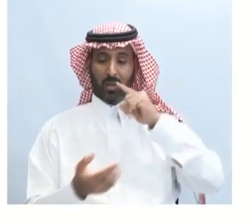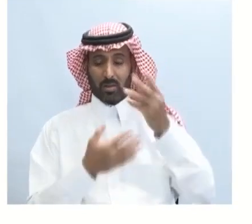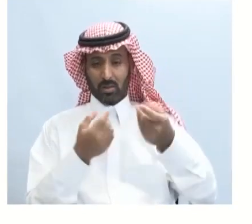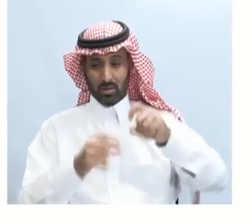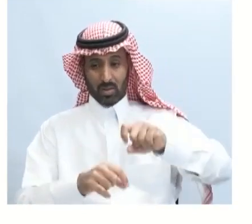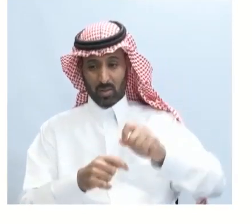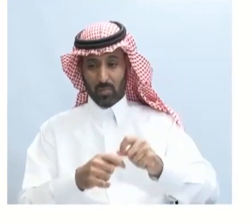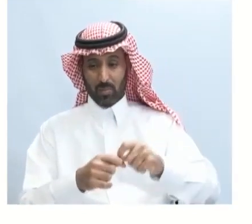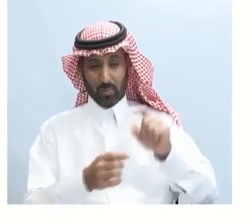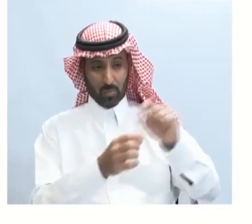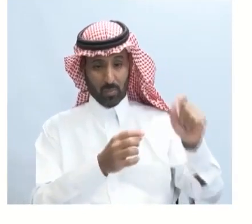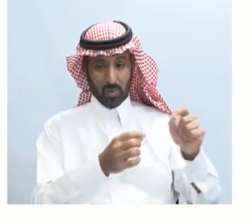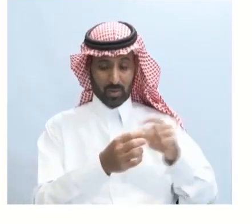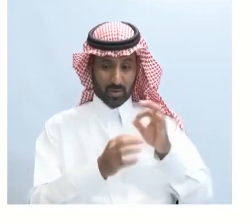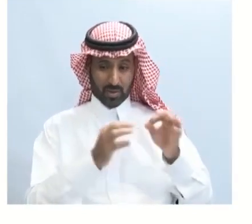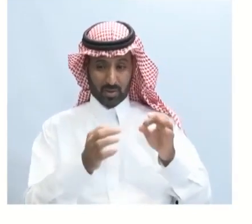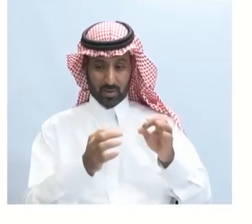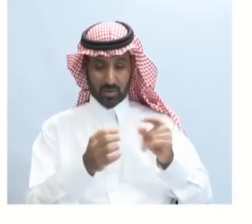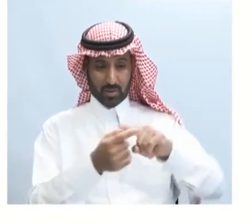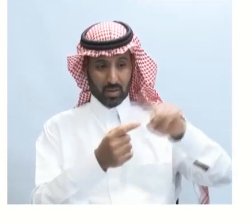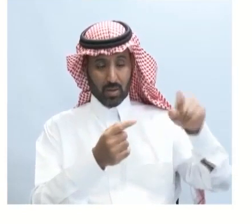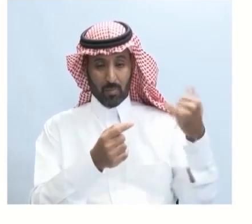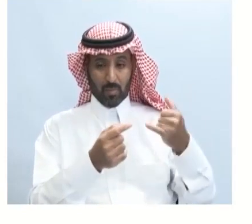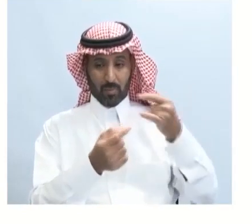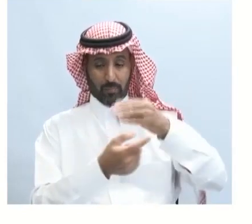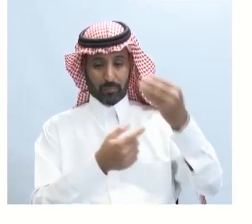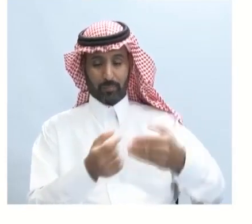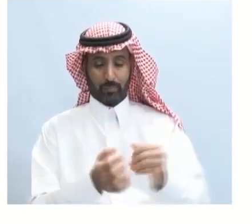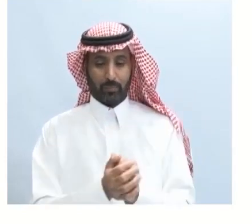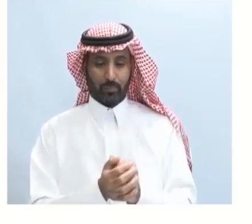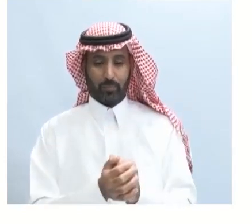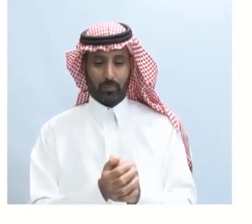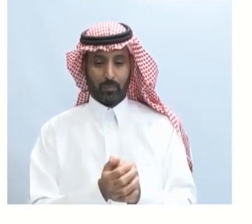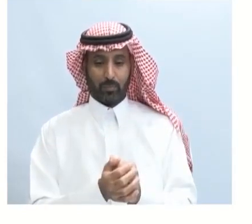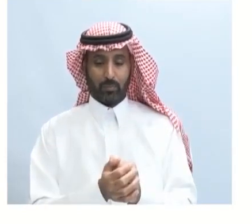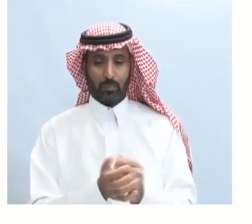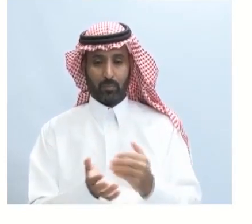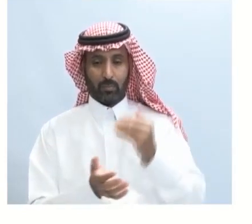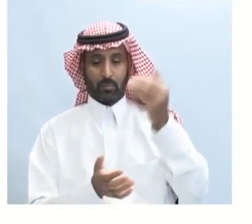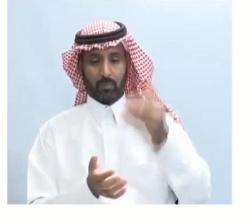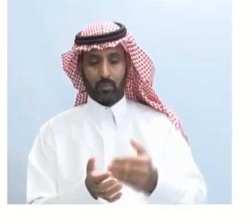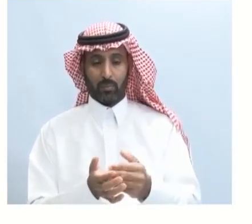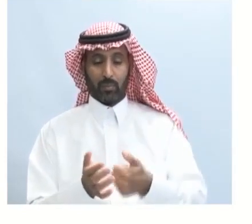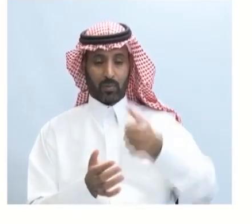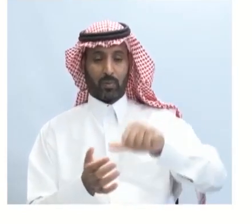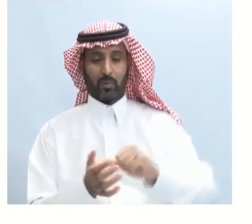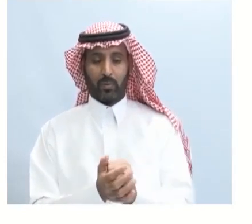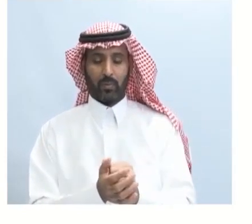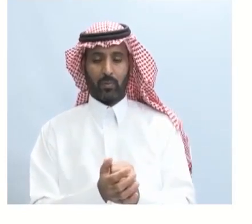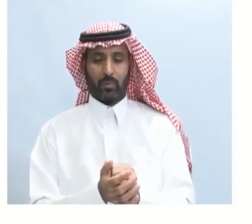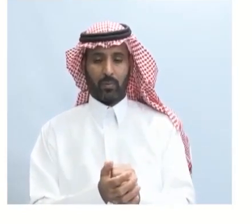تعد ذات انظمه او ذات اهميه للانظمه البيولوجيه ننتقل